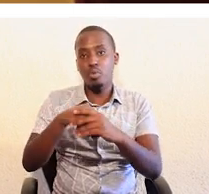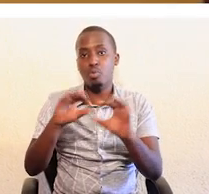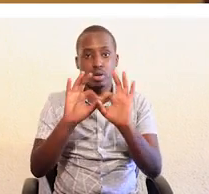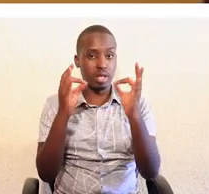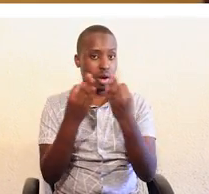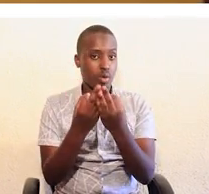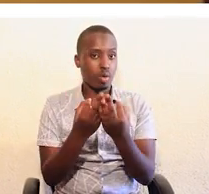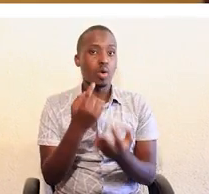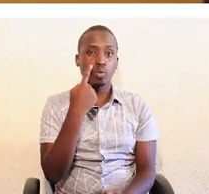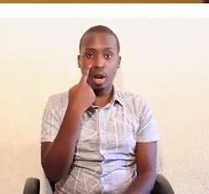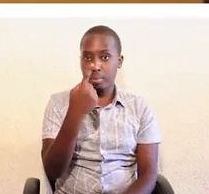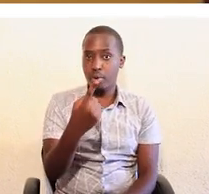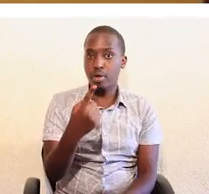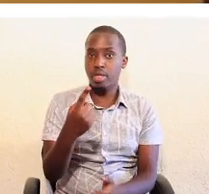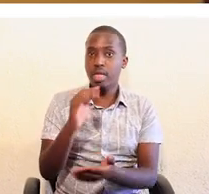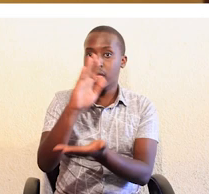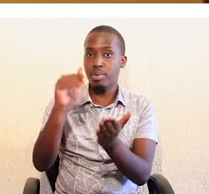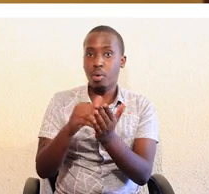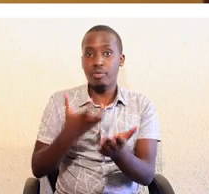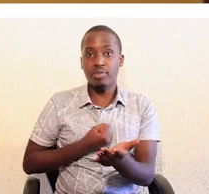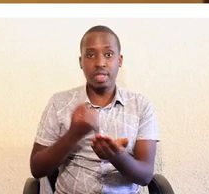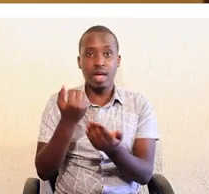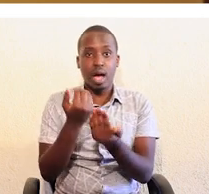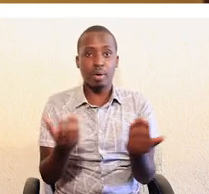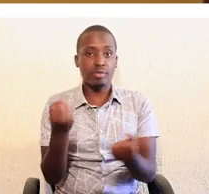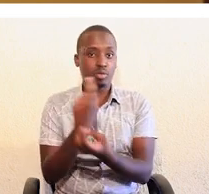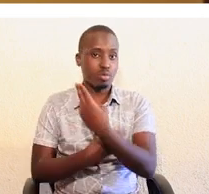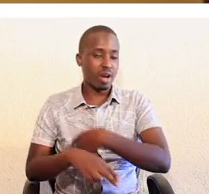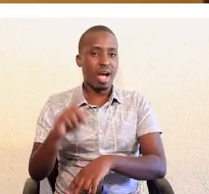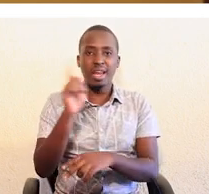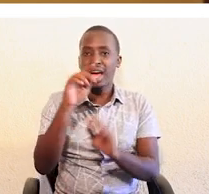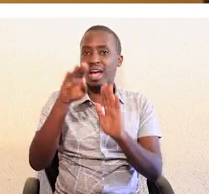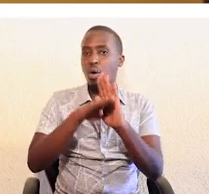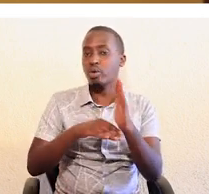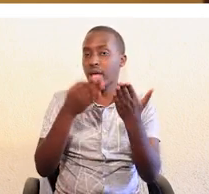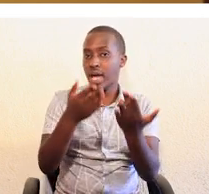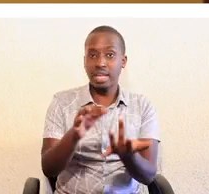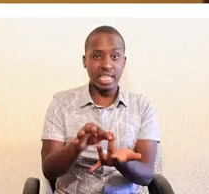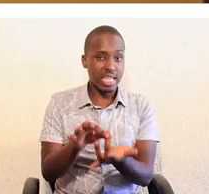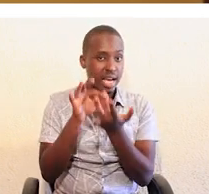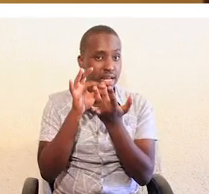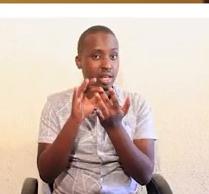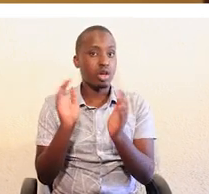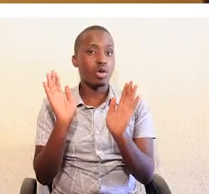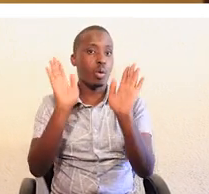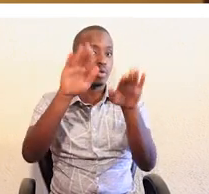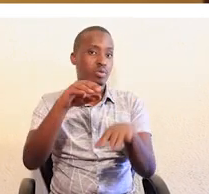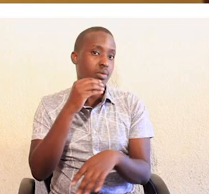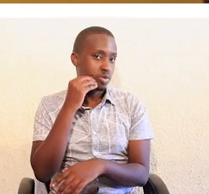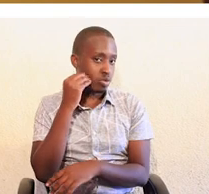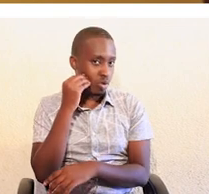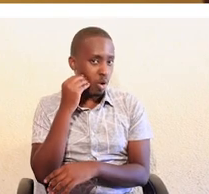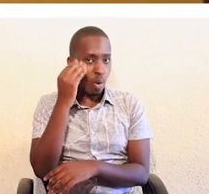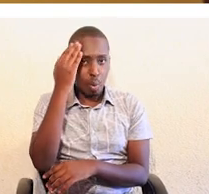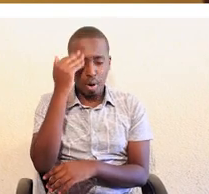muryango byabonetse yuko ibigo bifite abana bafite ubumuga nta gahunda ihari yihariye yo